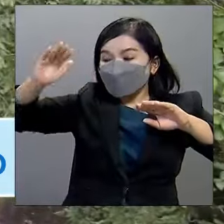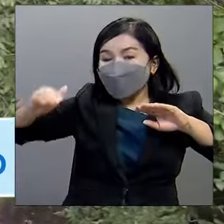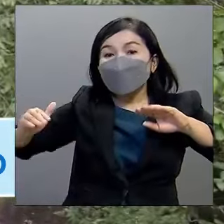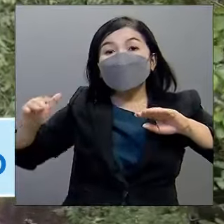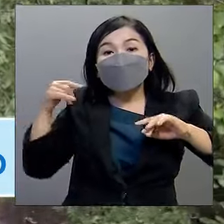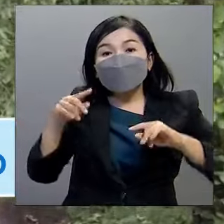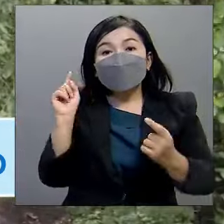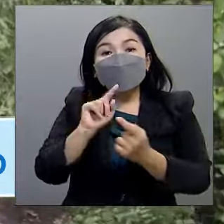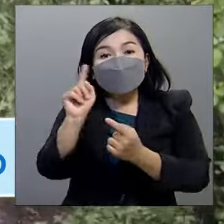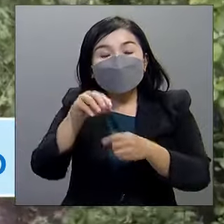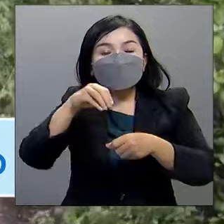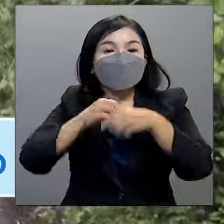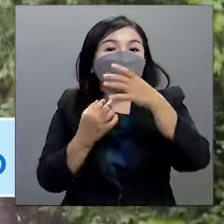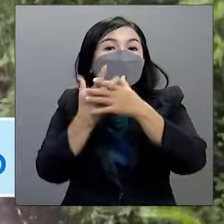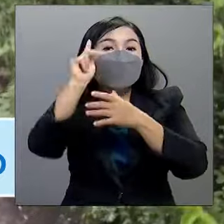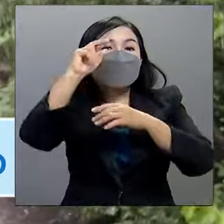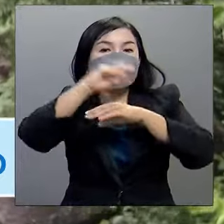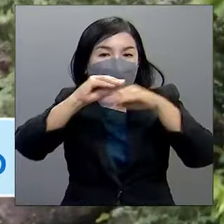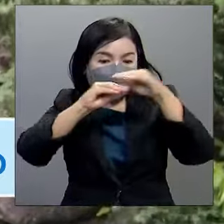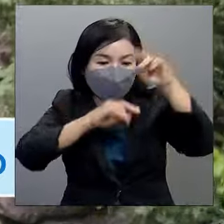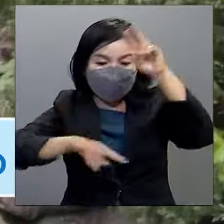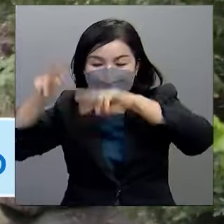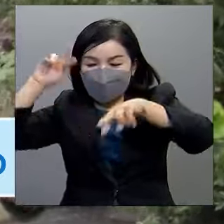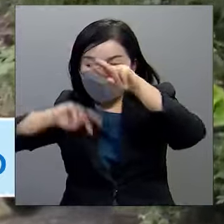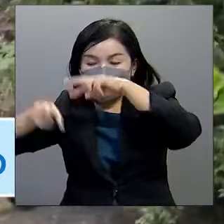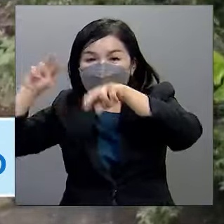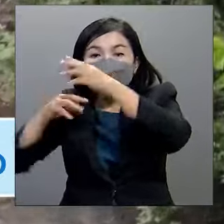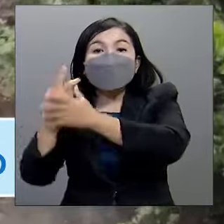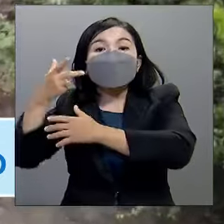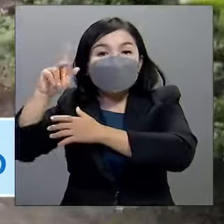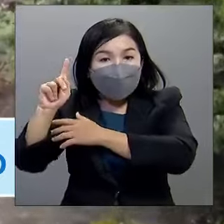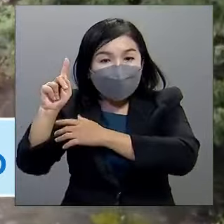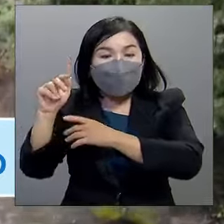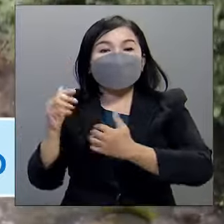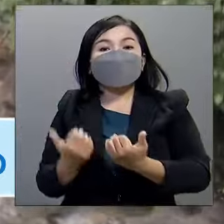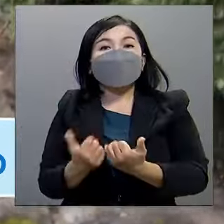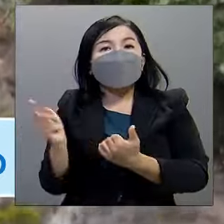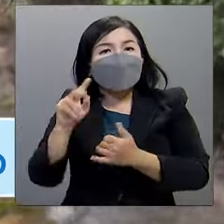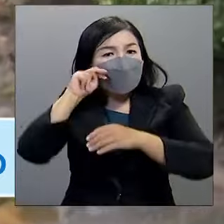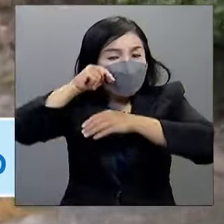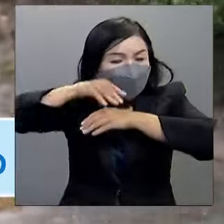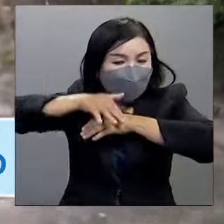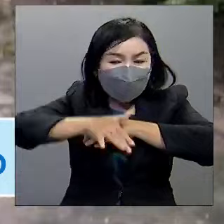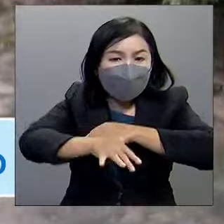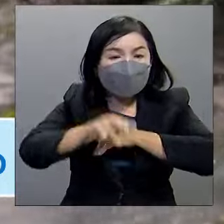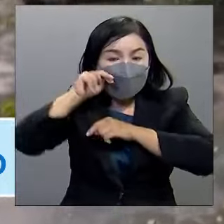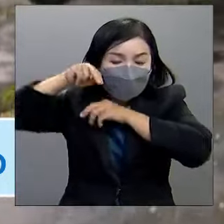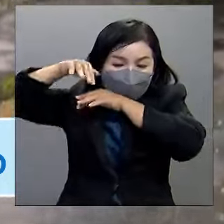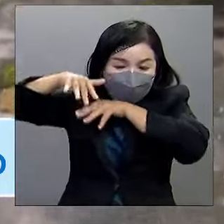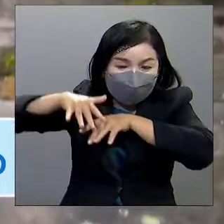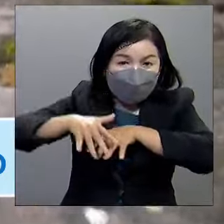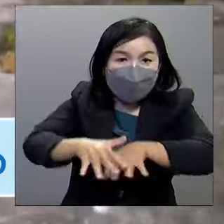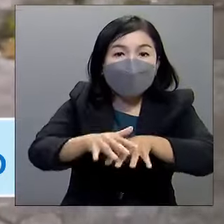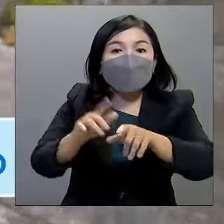ซึ่งอยู่ในเขตพื้นที่ของเขตโครงการอนุรักษ์ป่าพลงามดงปอลักษณะของเขาเป็นยังไงเขาเป็นน้ำตกขนาด3